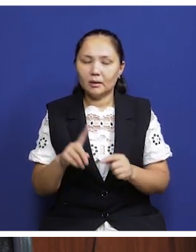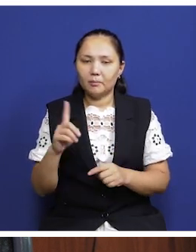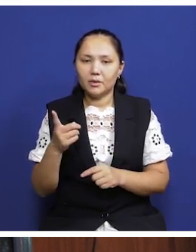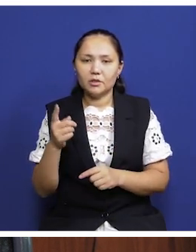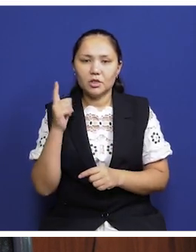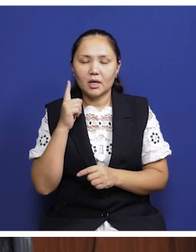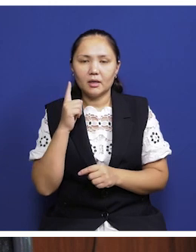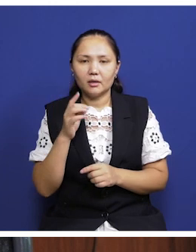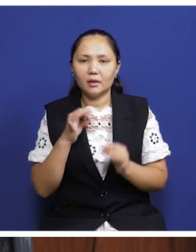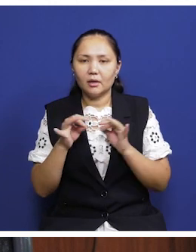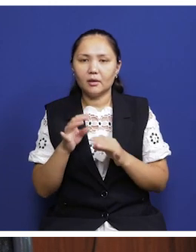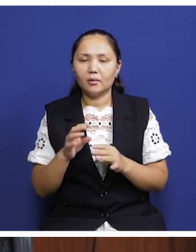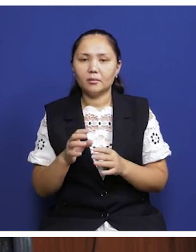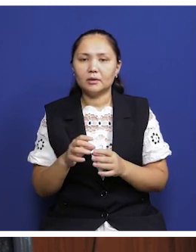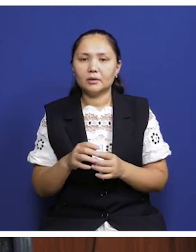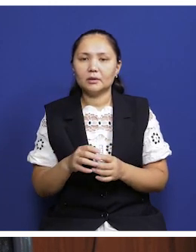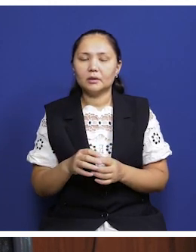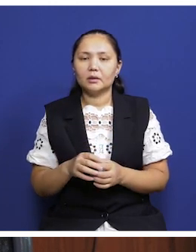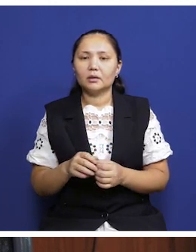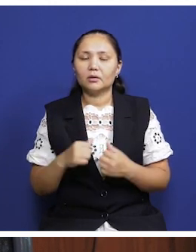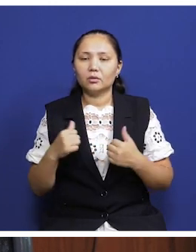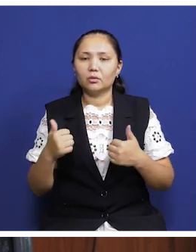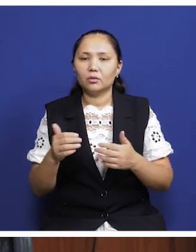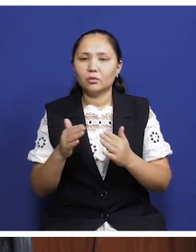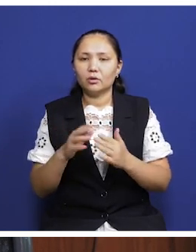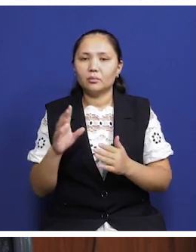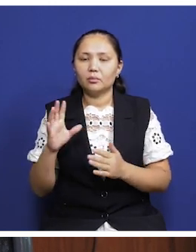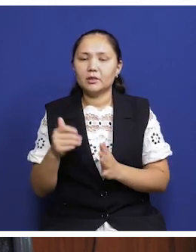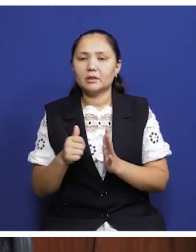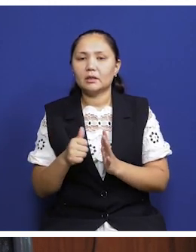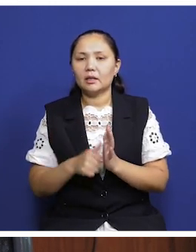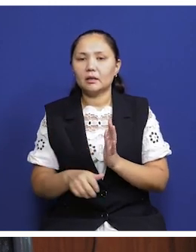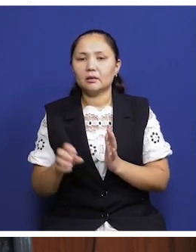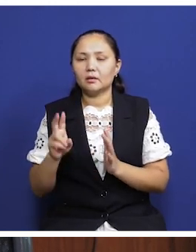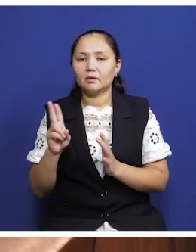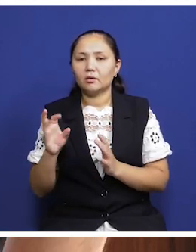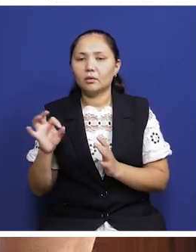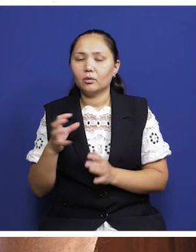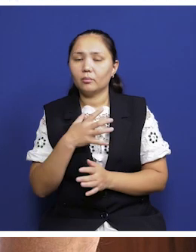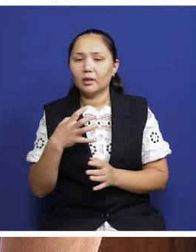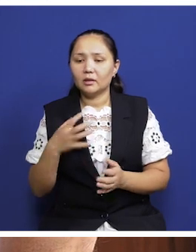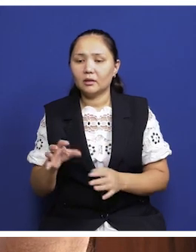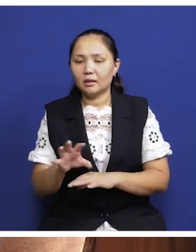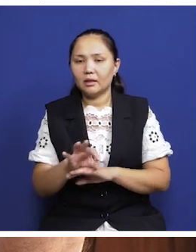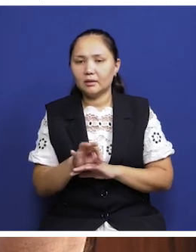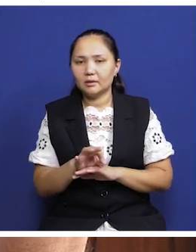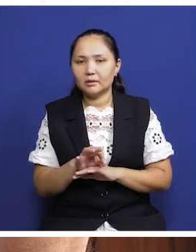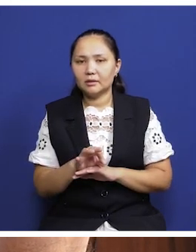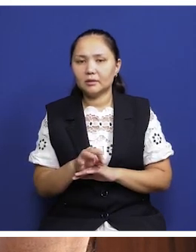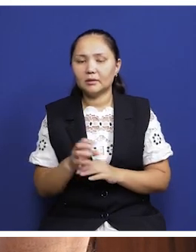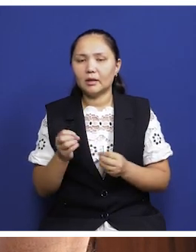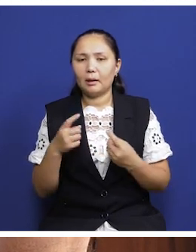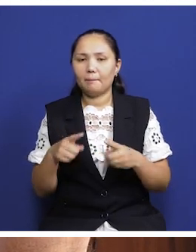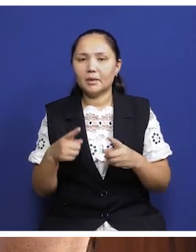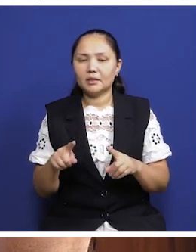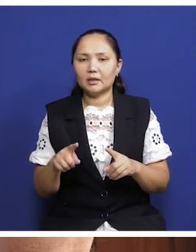айтамыз, сал есігін алдына 5-6 қой беріңіздер, мүмкіндіктеріңіз болса. Енді болады ғой, жағдай бар ағайын туыстар. Одан бөлек жалпы